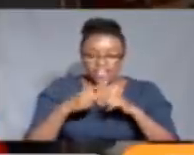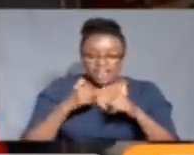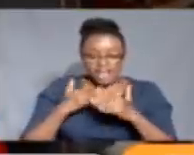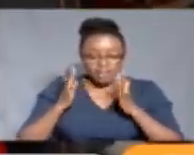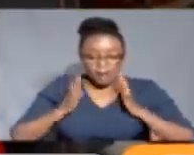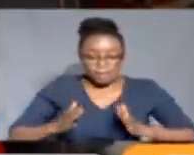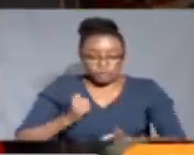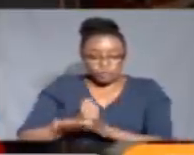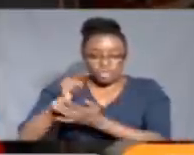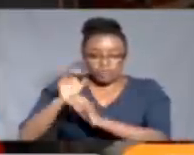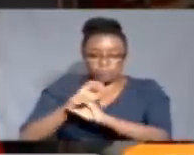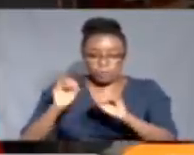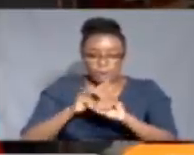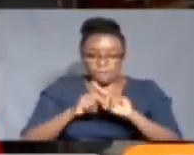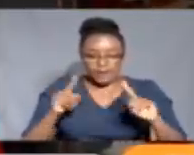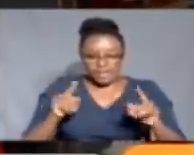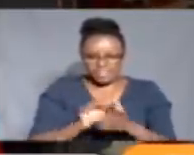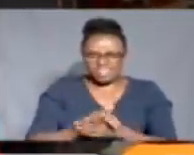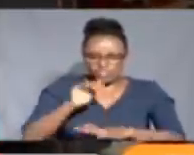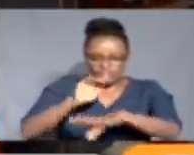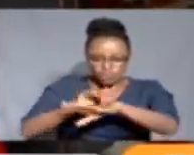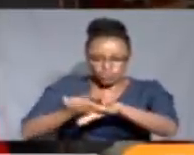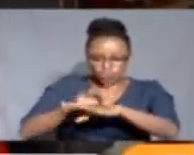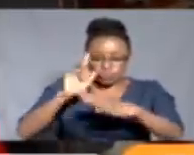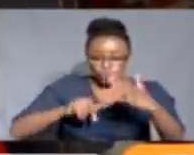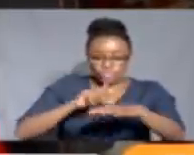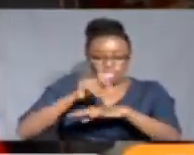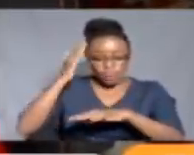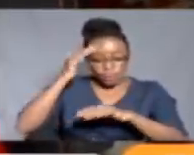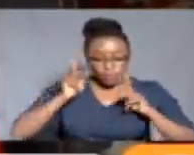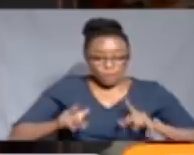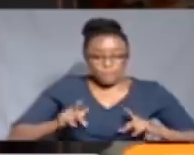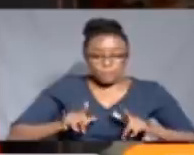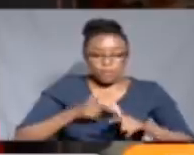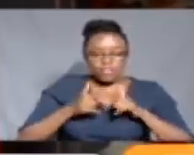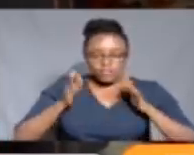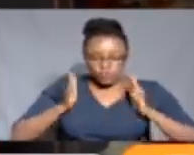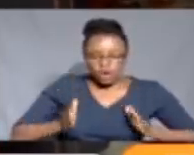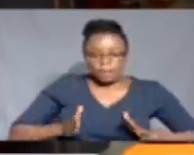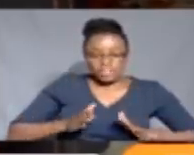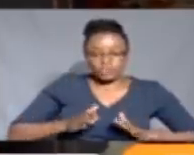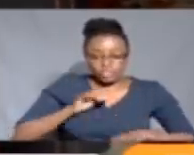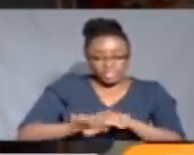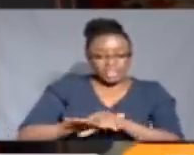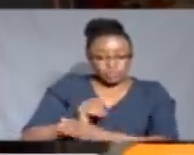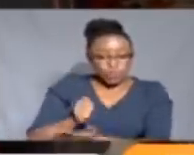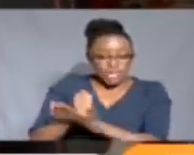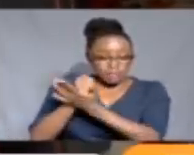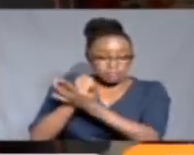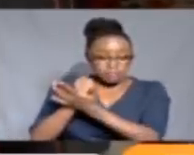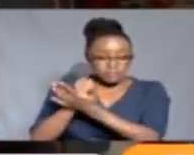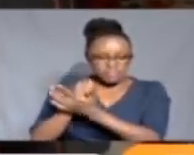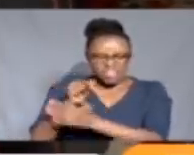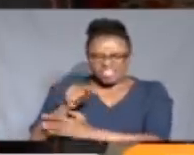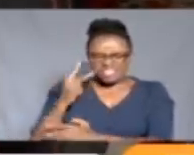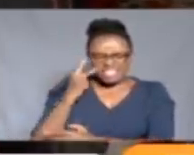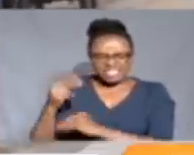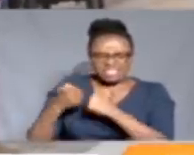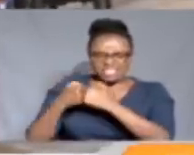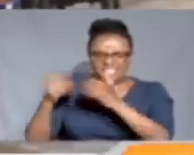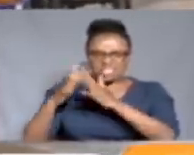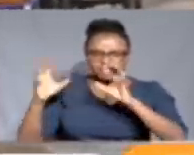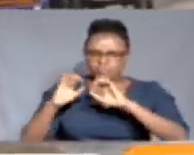mtu wa kukusaidia lakini ni uzuri ni ile ukishajuana na watu utapata mtu wa kukusaidia. Sasa hapo sioni